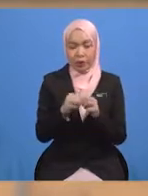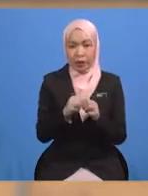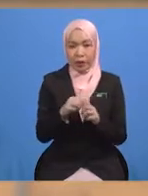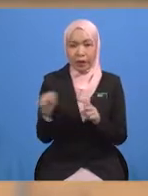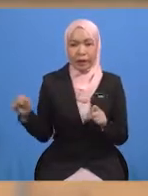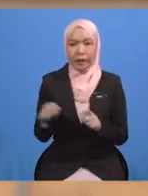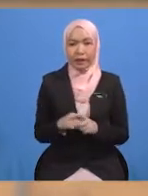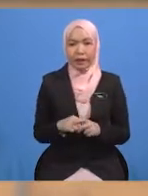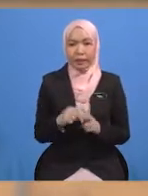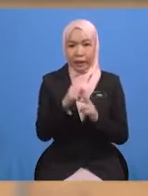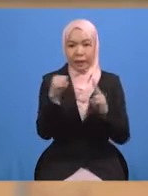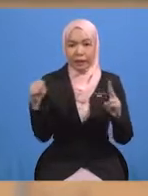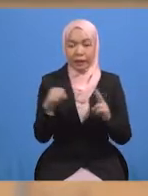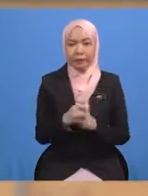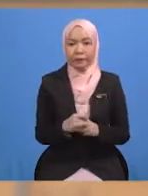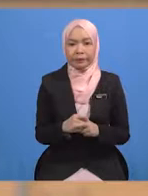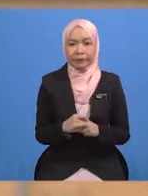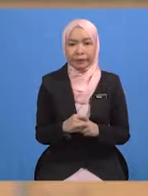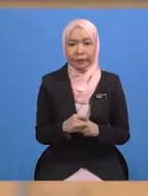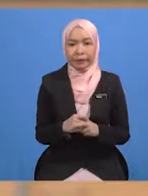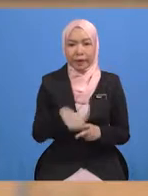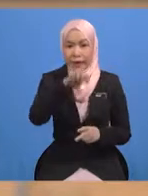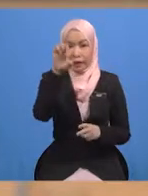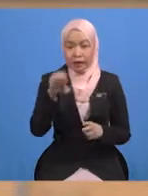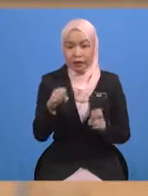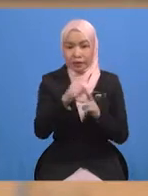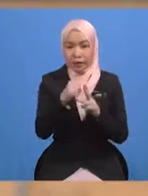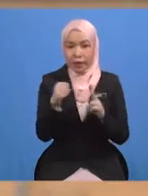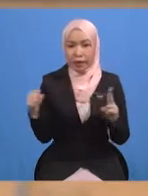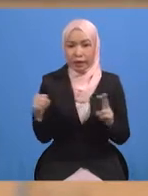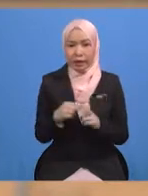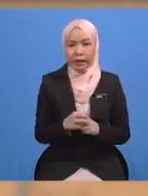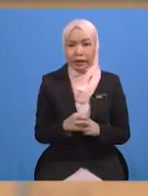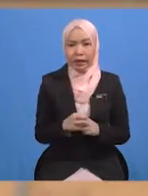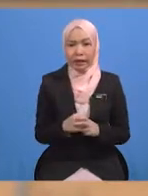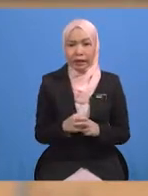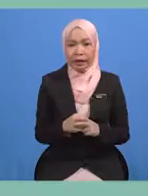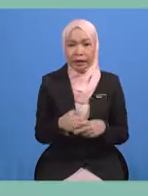Murid-murid, spektrum gelombang elektromagnet terdiri daripada